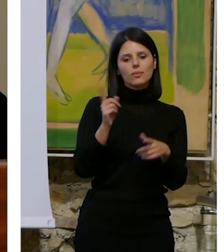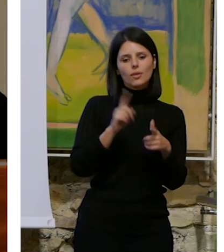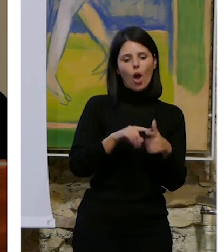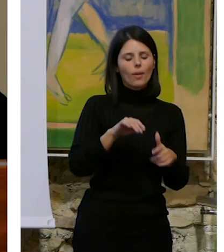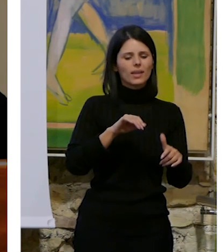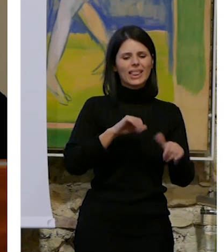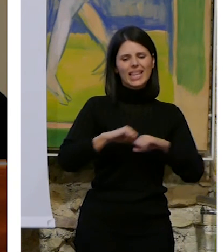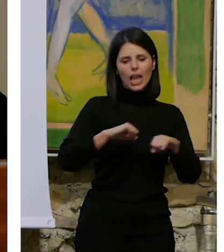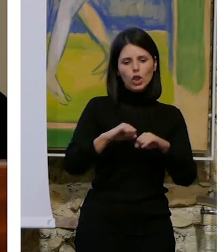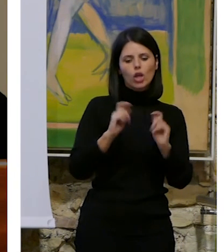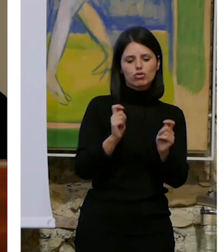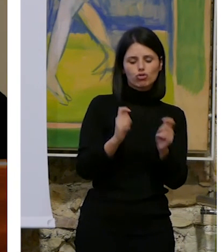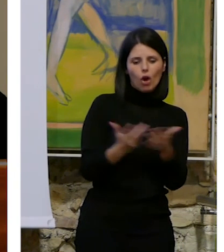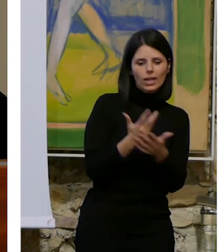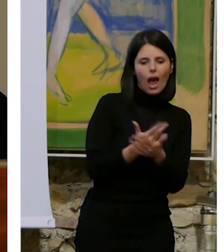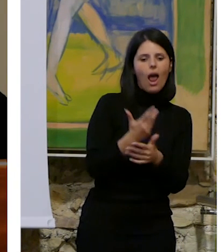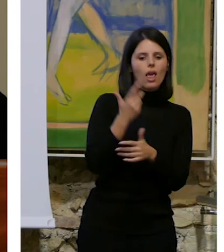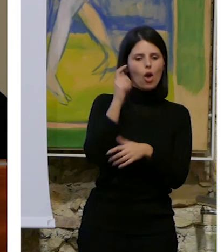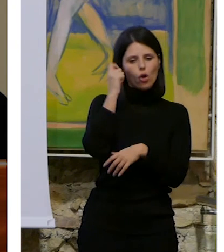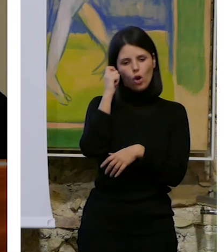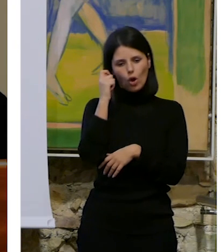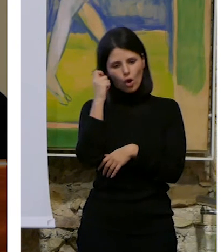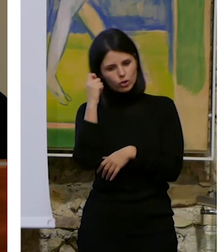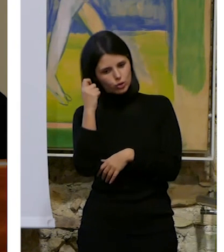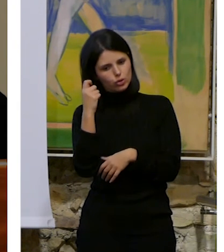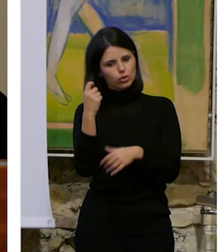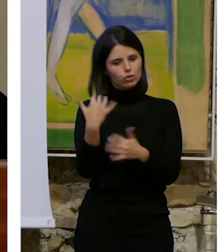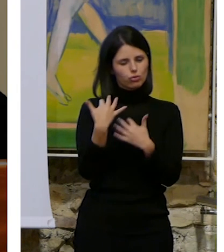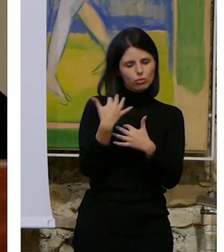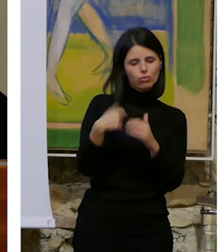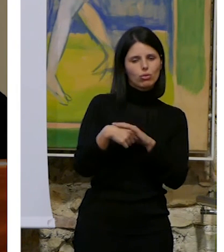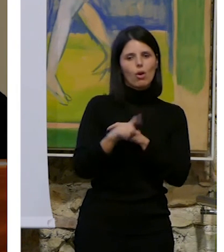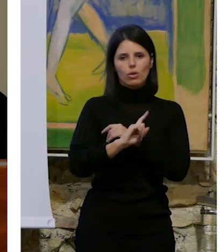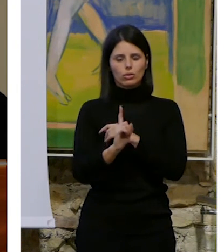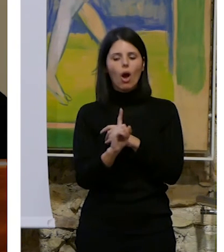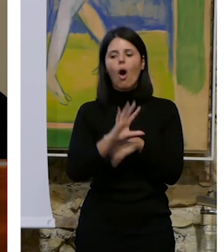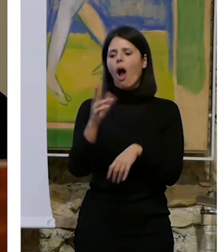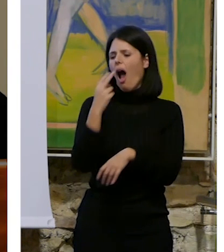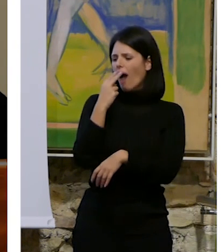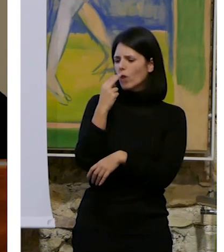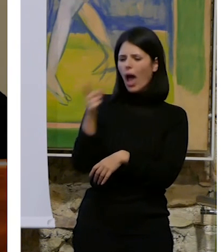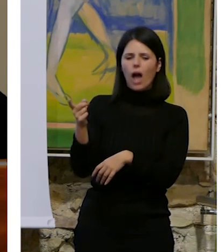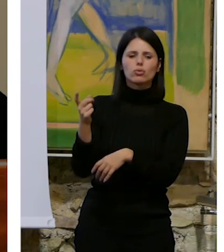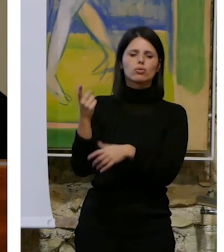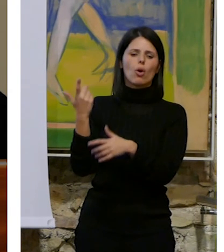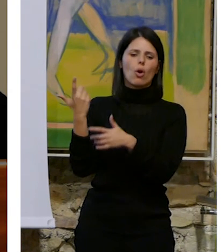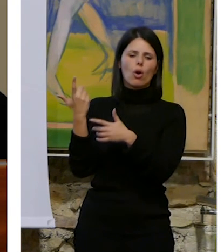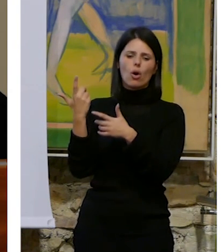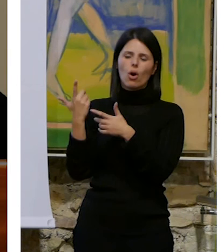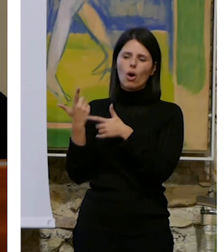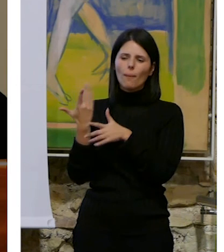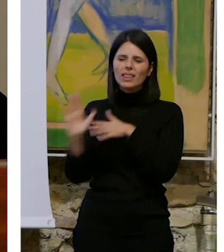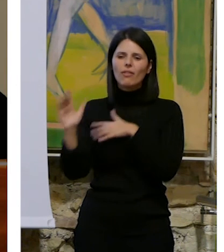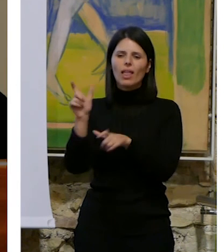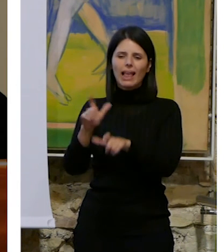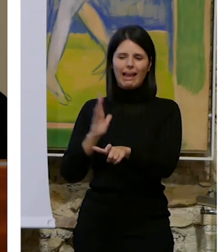direttore del giornale che non è stato corrotto dal politico locale. È fatto dall'avvocato che ha difeso con passione